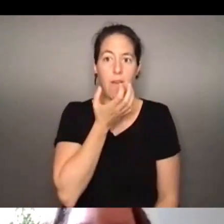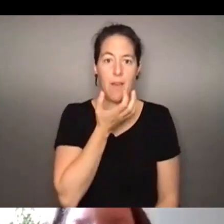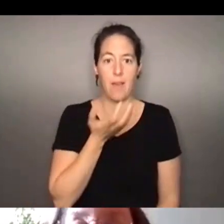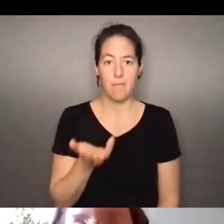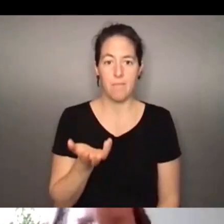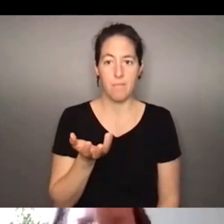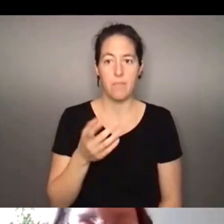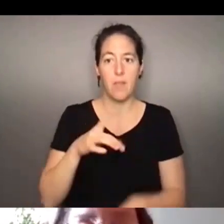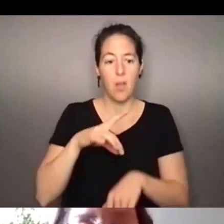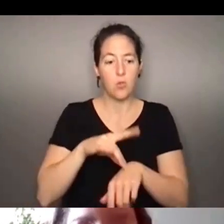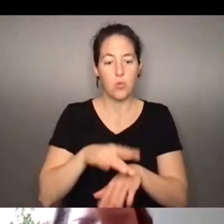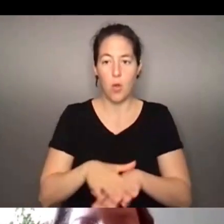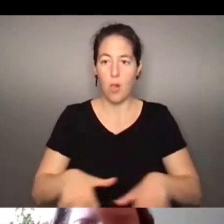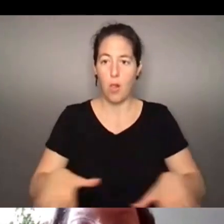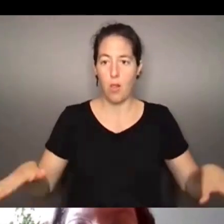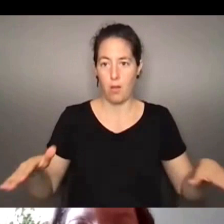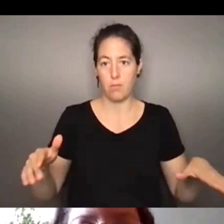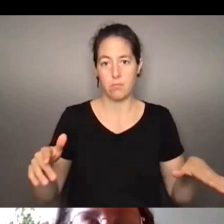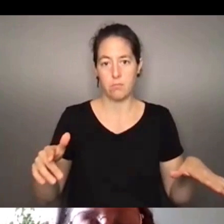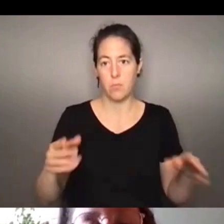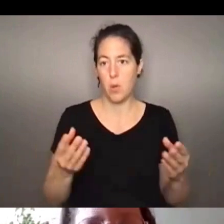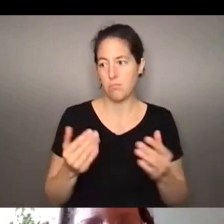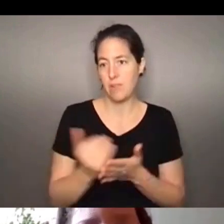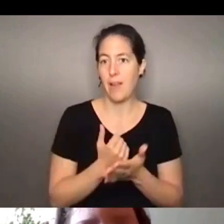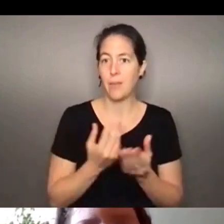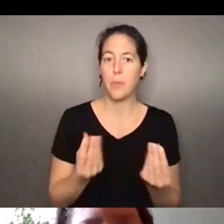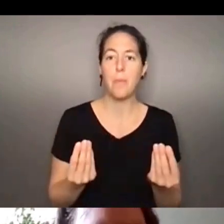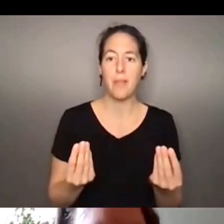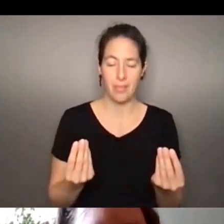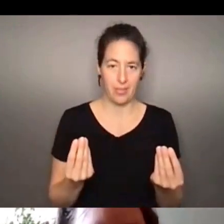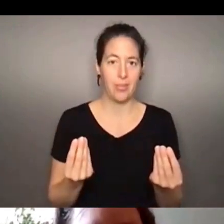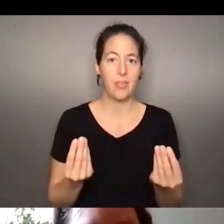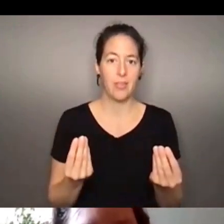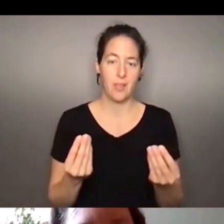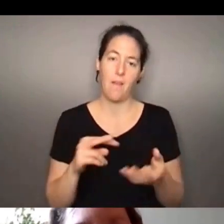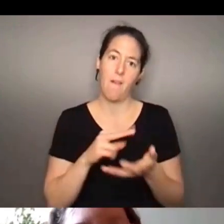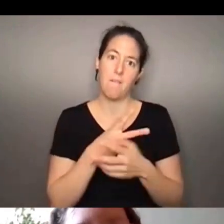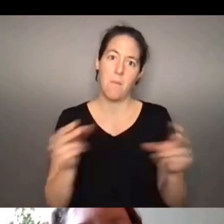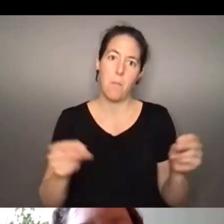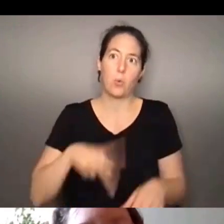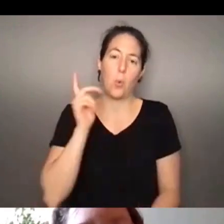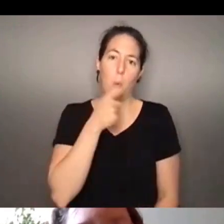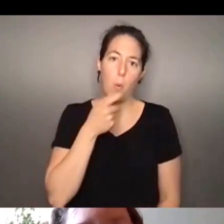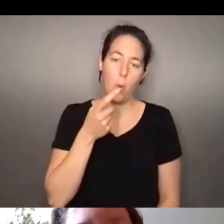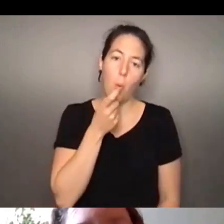notre sol demeure bien humide, alors on ne veut pas trop arroser.